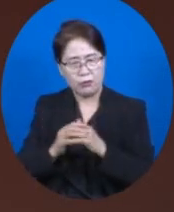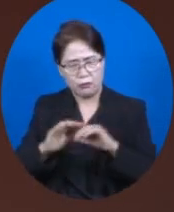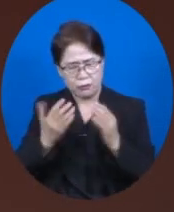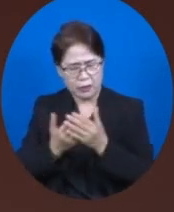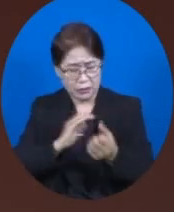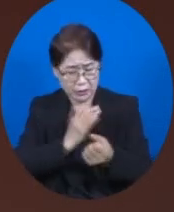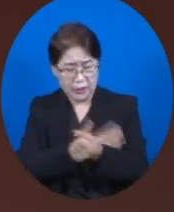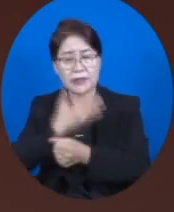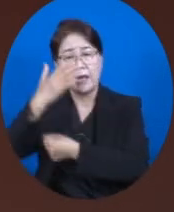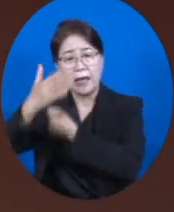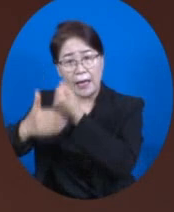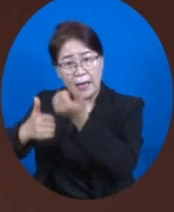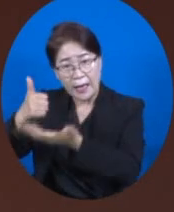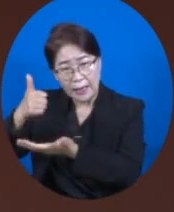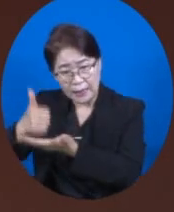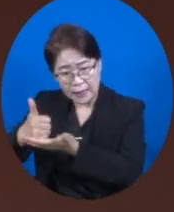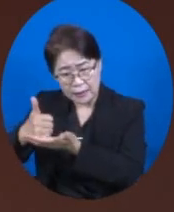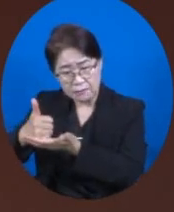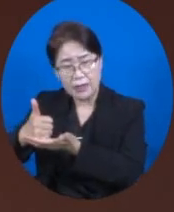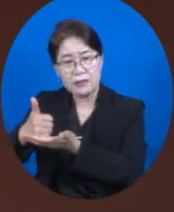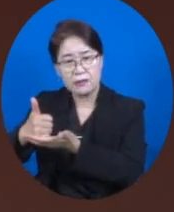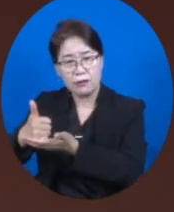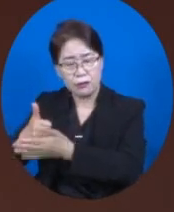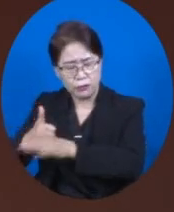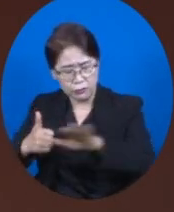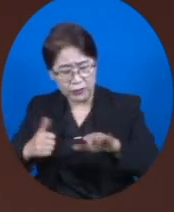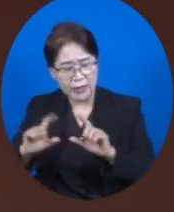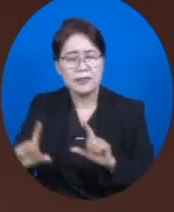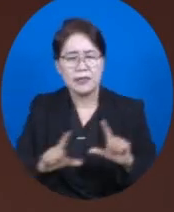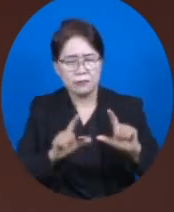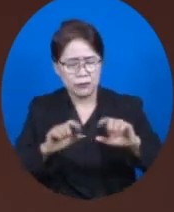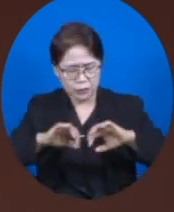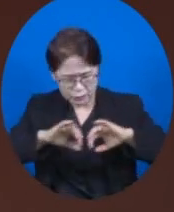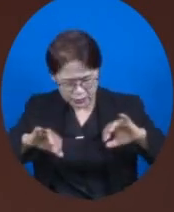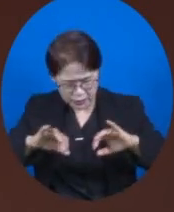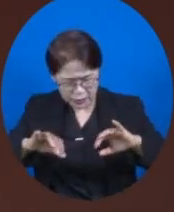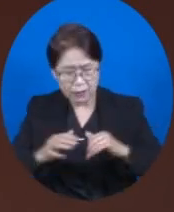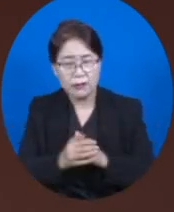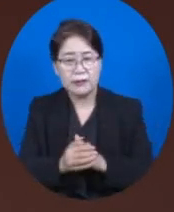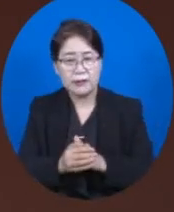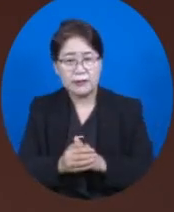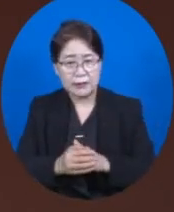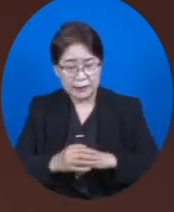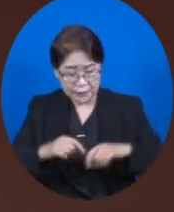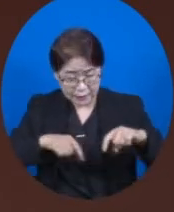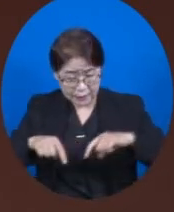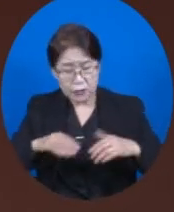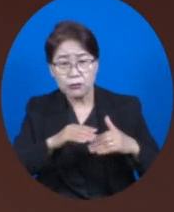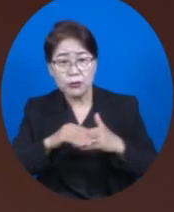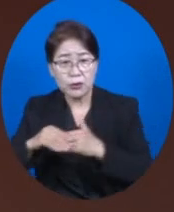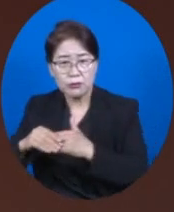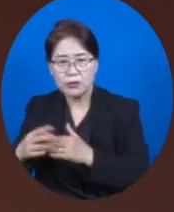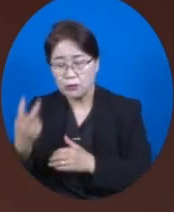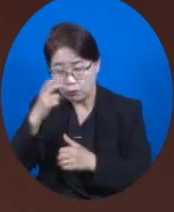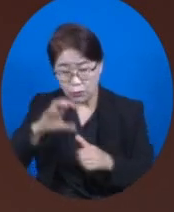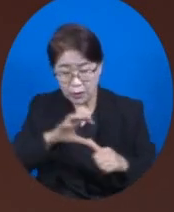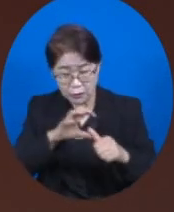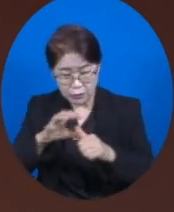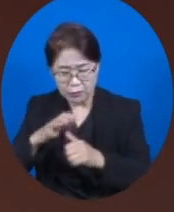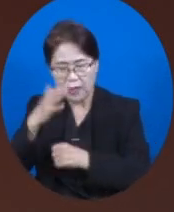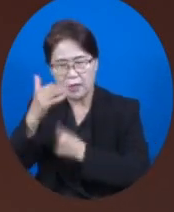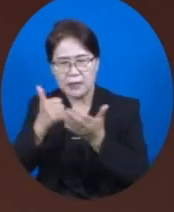주권자로서 하나님이 우리의 삶을 간섭하시고 주관하시고 때로는 보호하시고 하나님의 뜻이